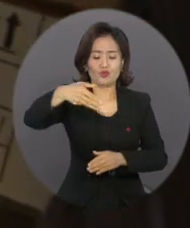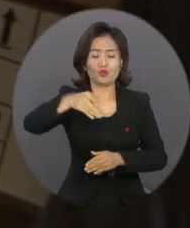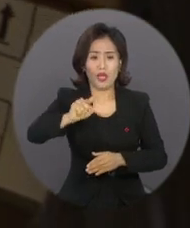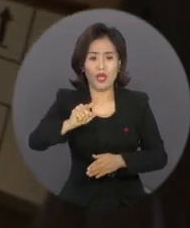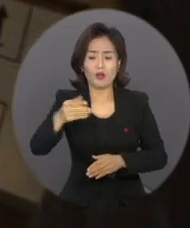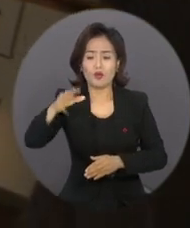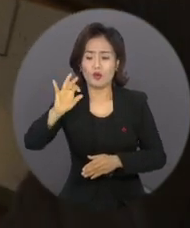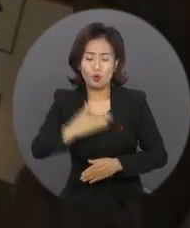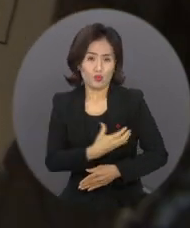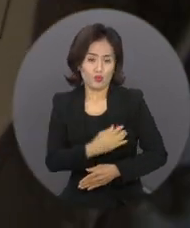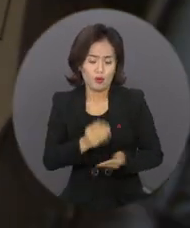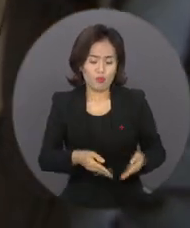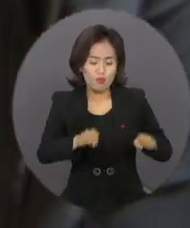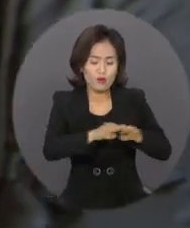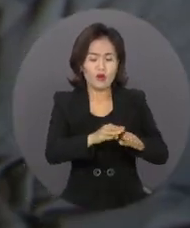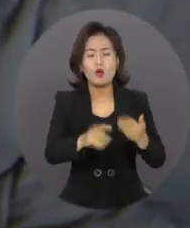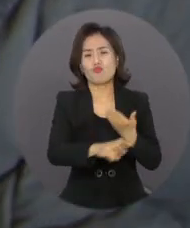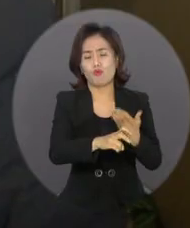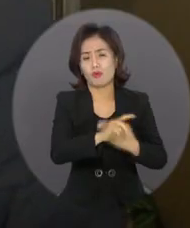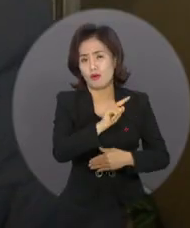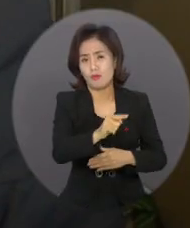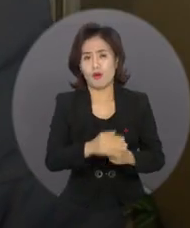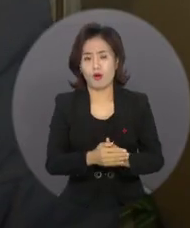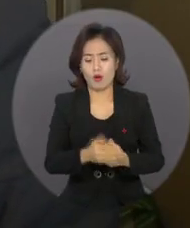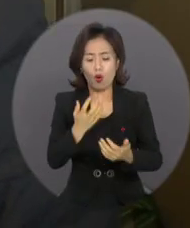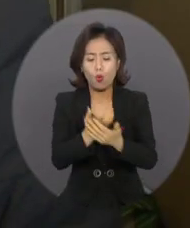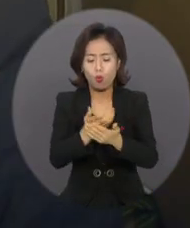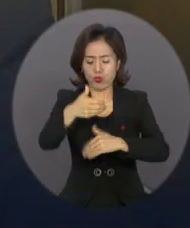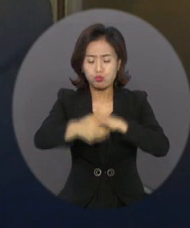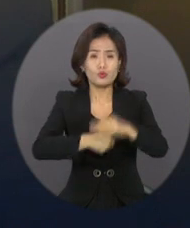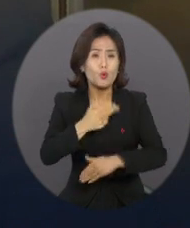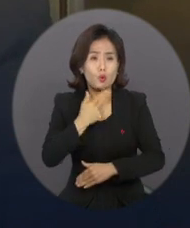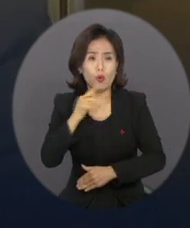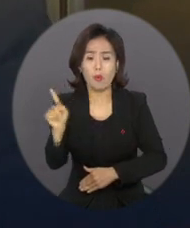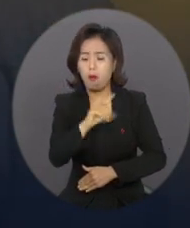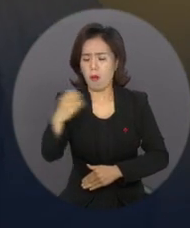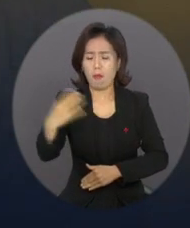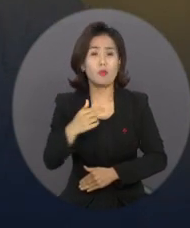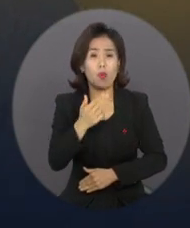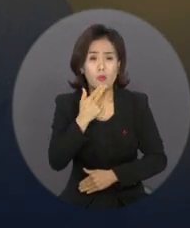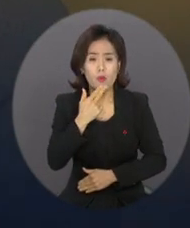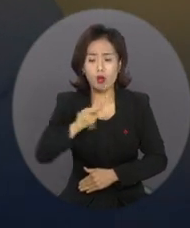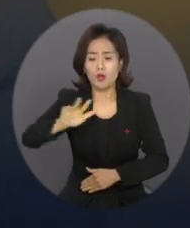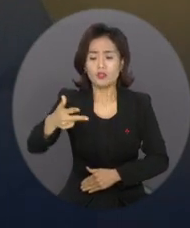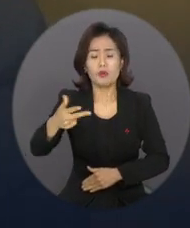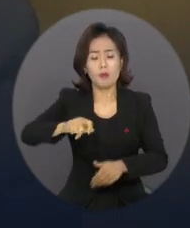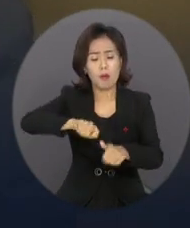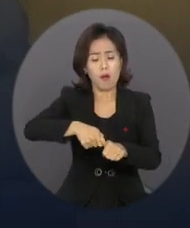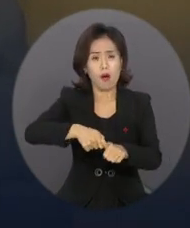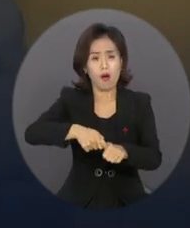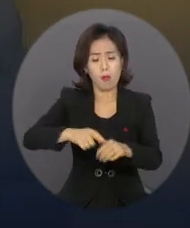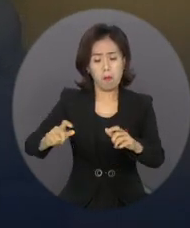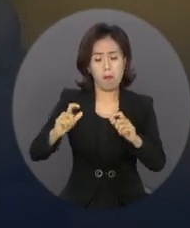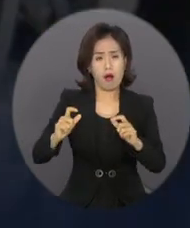한 상자를 농산물이 아니라며 문제 삼았습니다 동문도서관 한 마디도 없었고 700 열매를 내야 되네